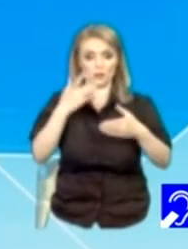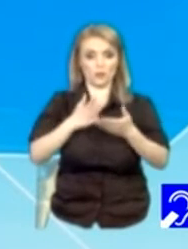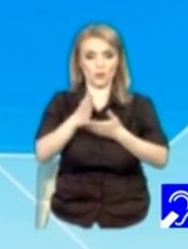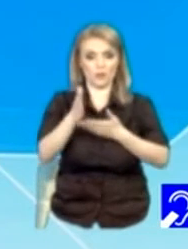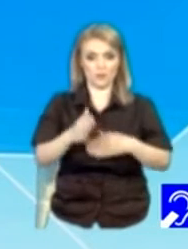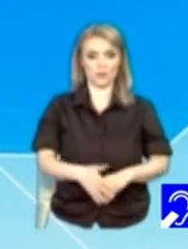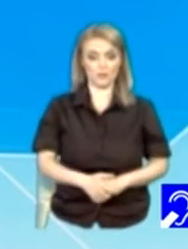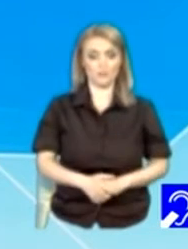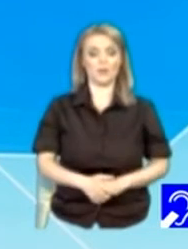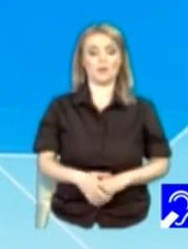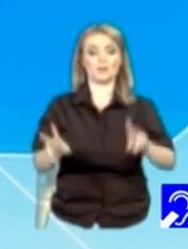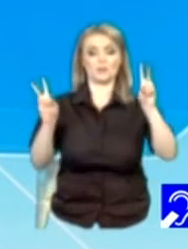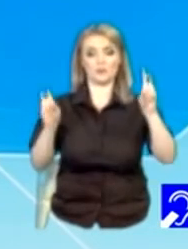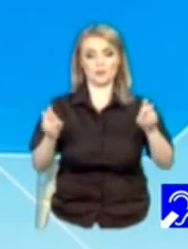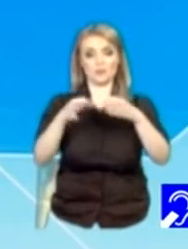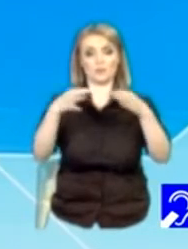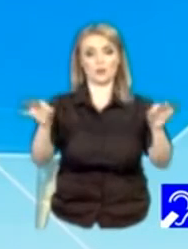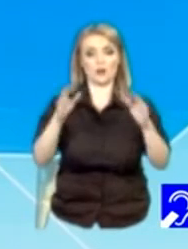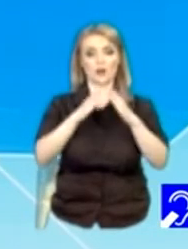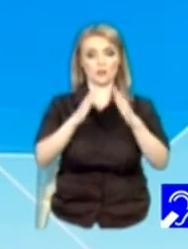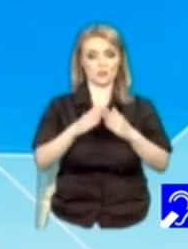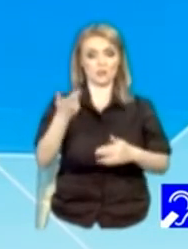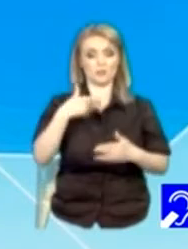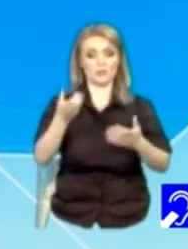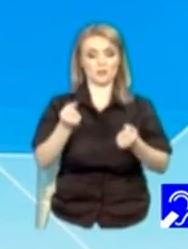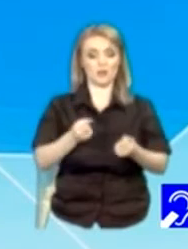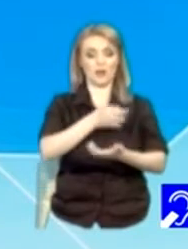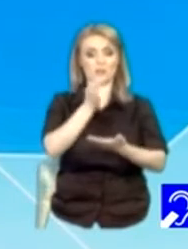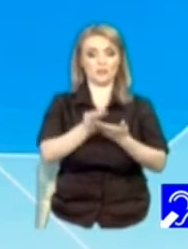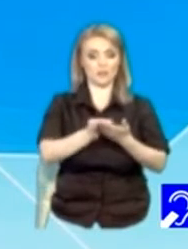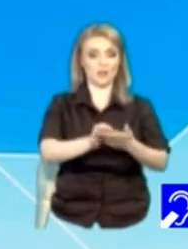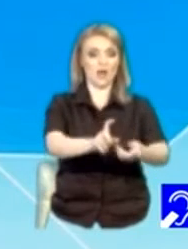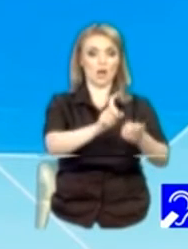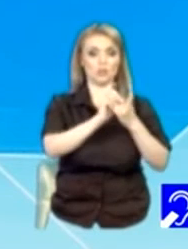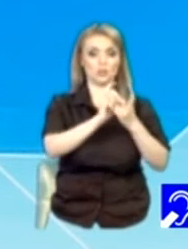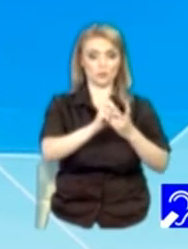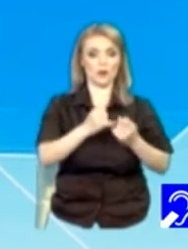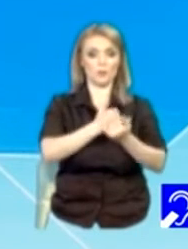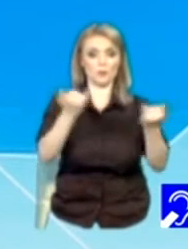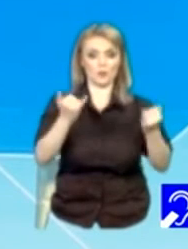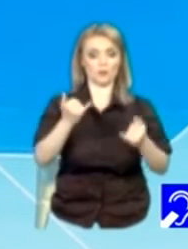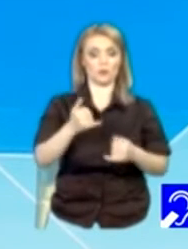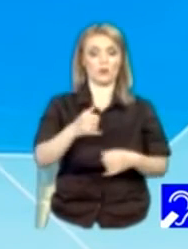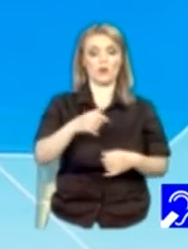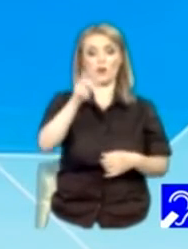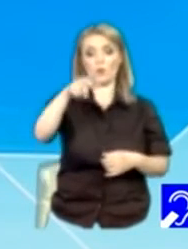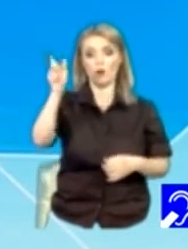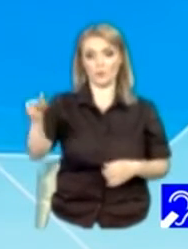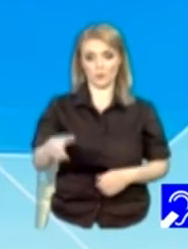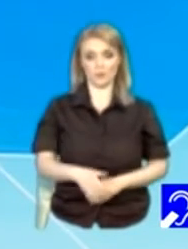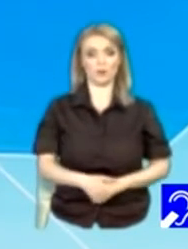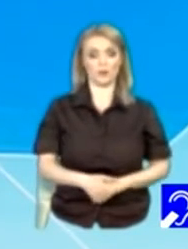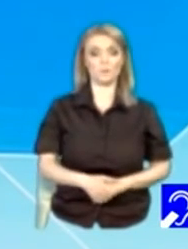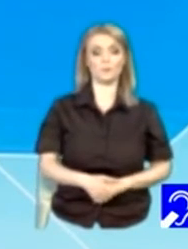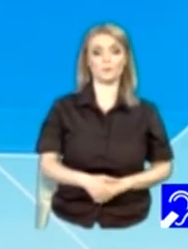care a și asumat obiectivul lupții pentru prosperitatea și bunăstarea cetățenilor, trat-o și nefiind